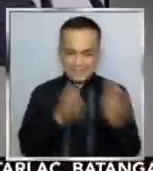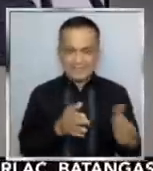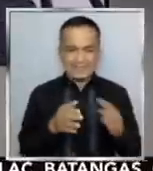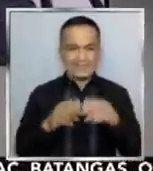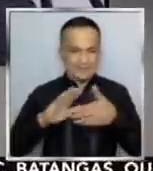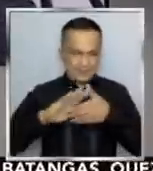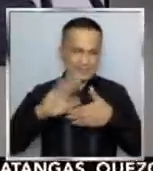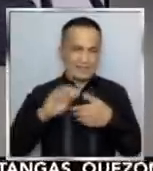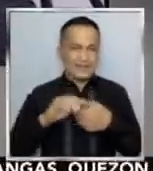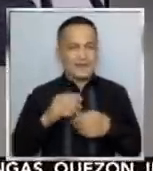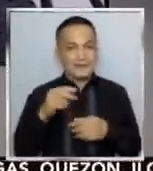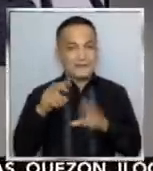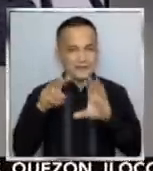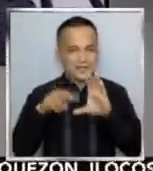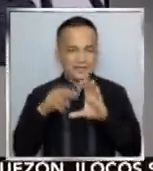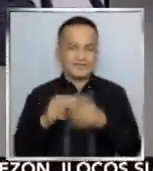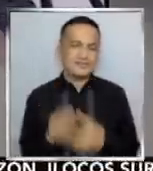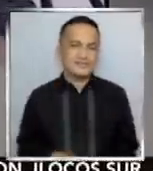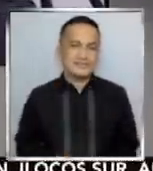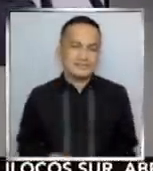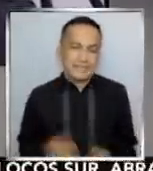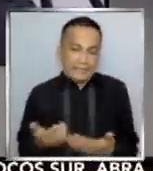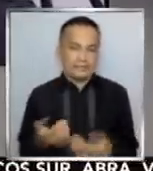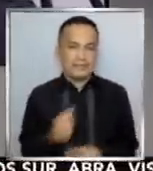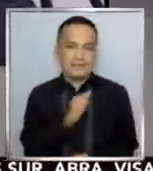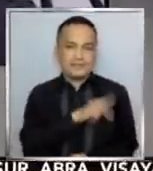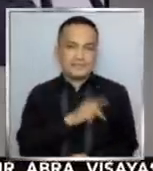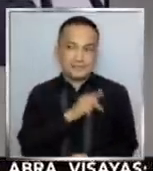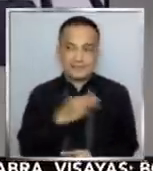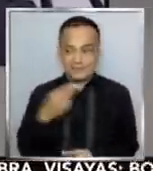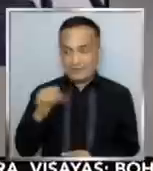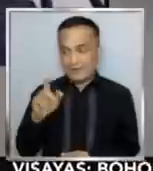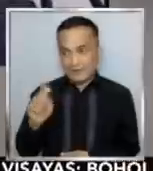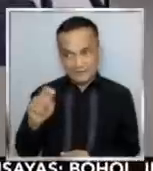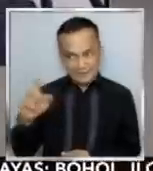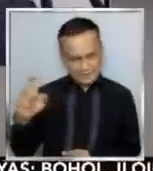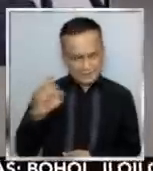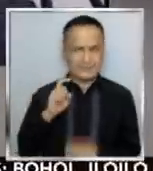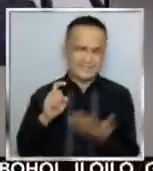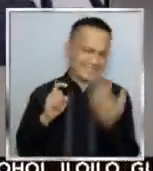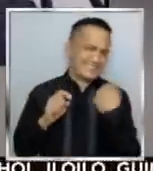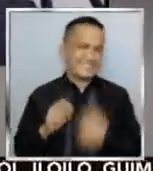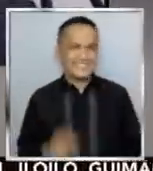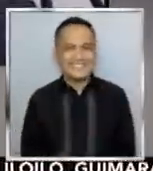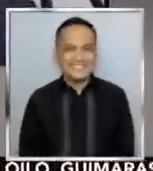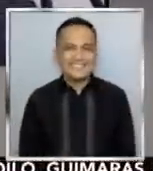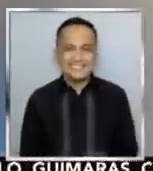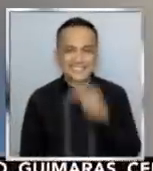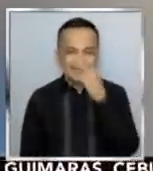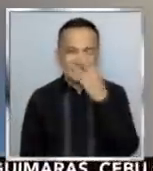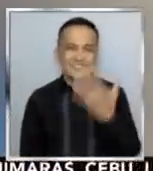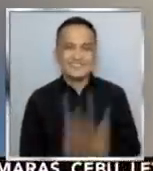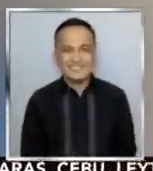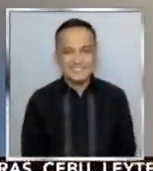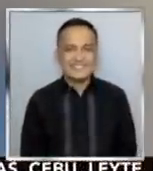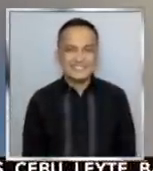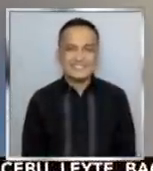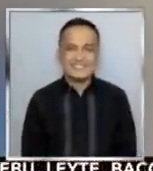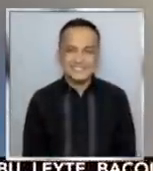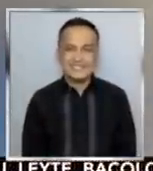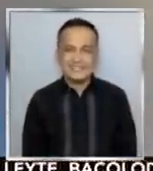Yeah, I really appreciate it naman. Heart, text naman tayo. Lunch. So I